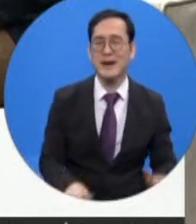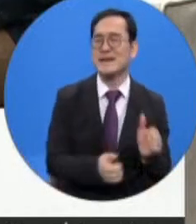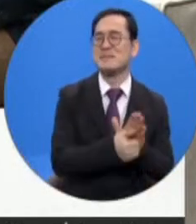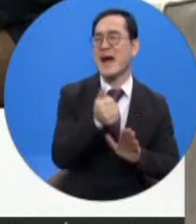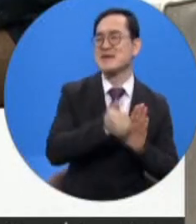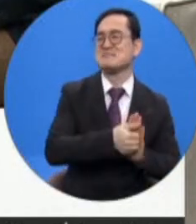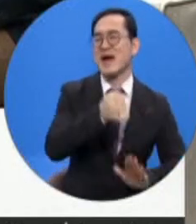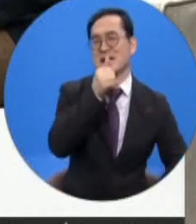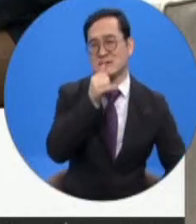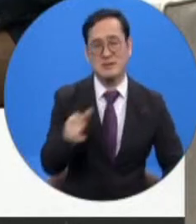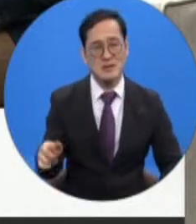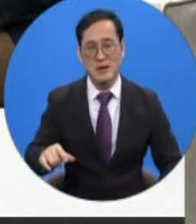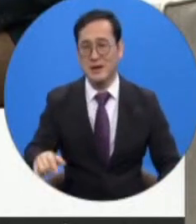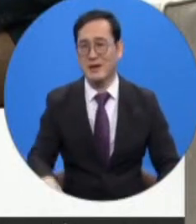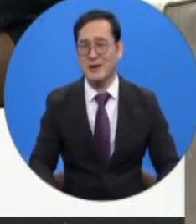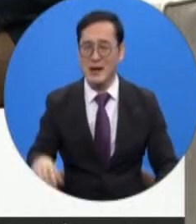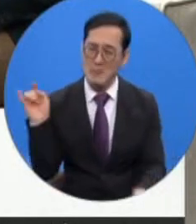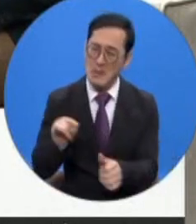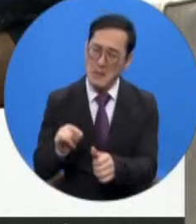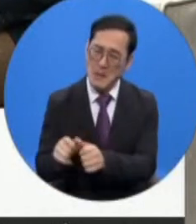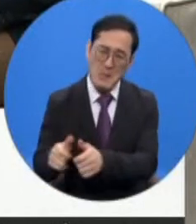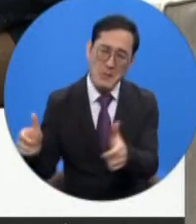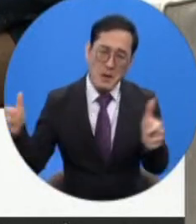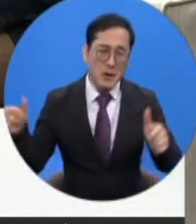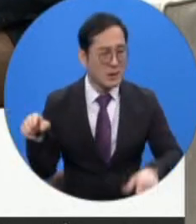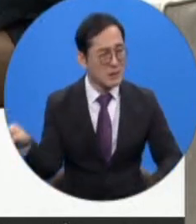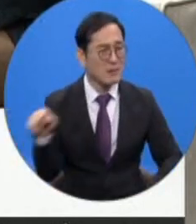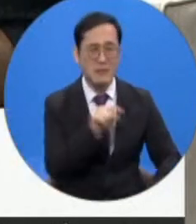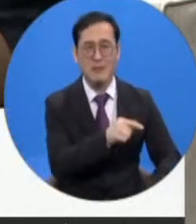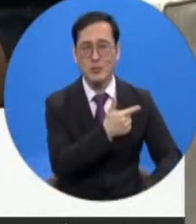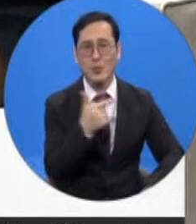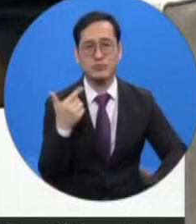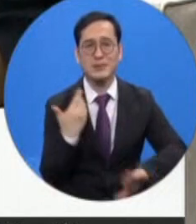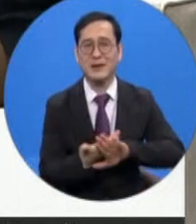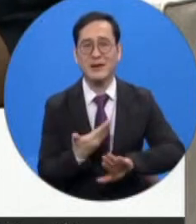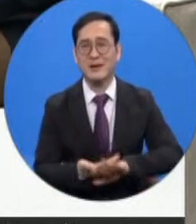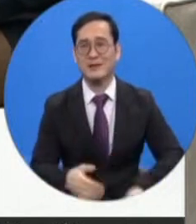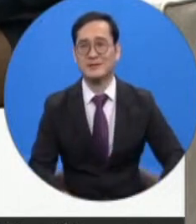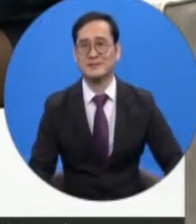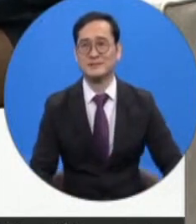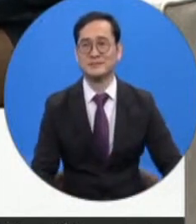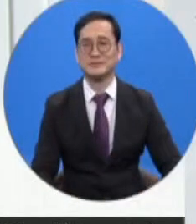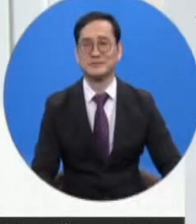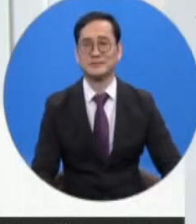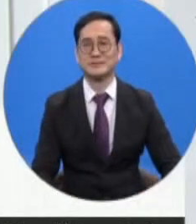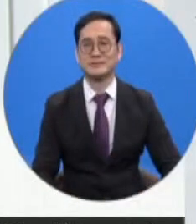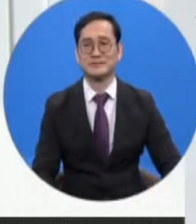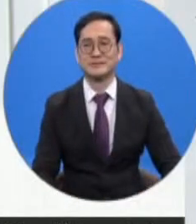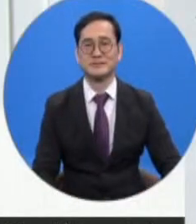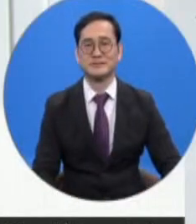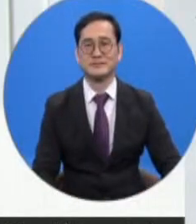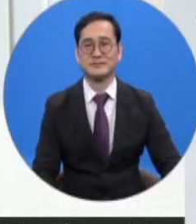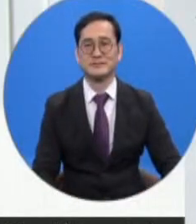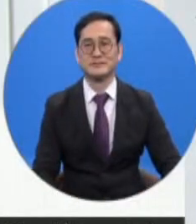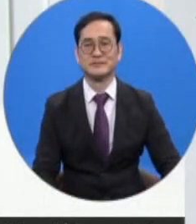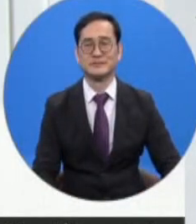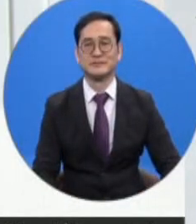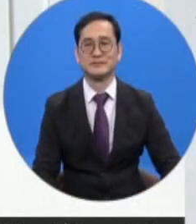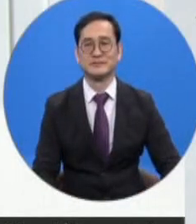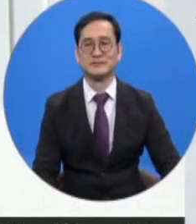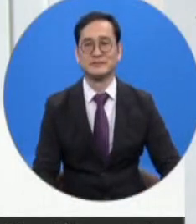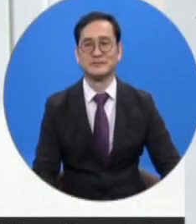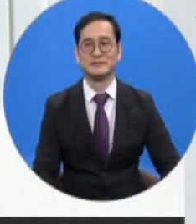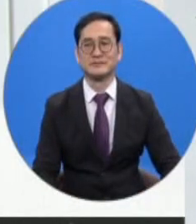최악 아닙니까? 왜 자꾸 낙관된 말씀을 이렇게 하십니까? 연합장에도. 연합장이 어쨌든 사회적 거리두기 이전 단계 이전에 이제